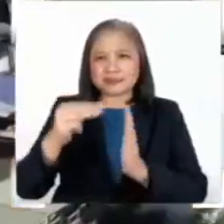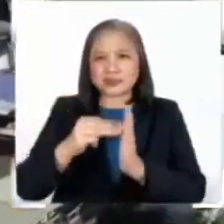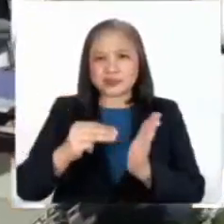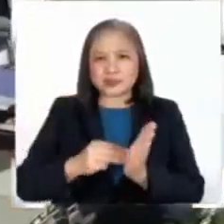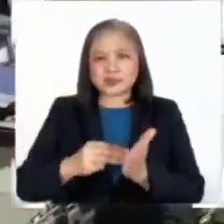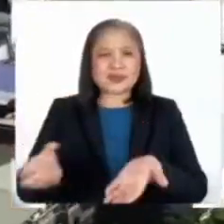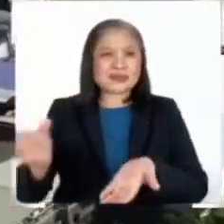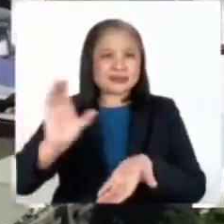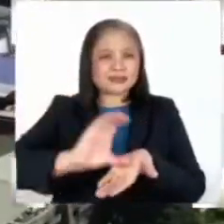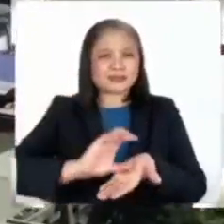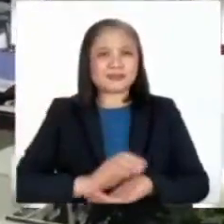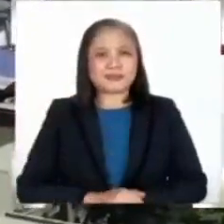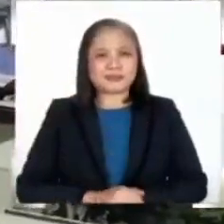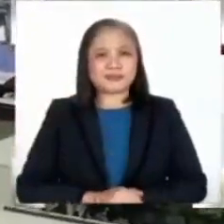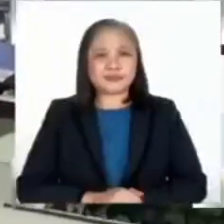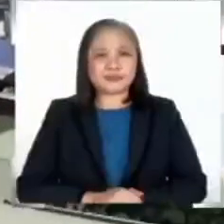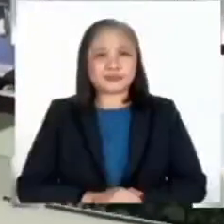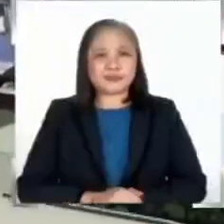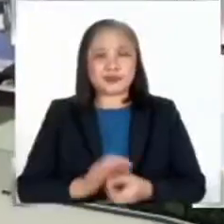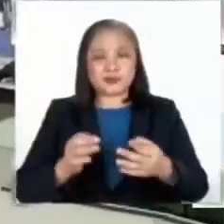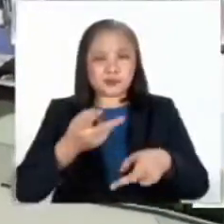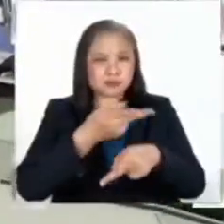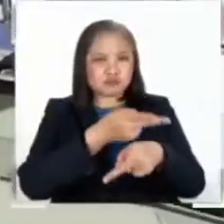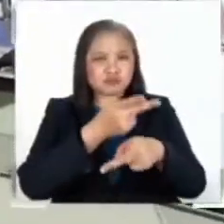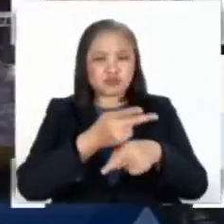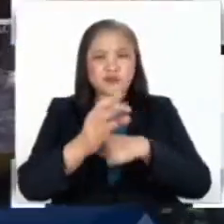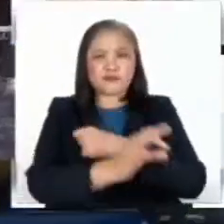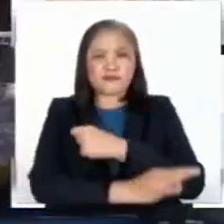Para tutukan ang pagpasok ng foreign investors, may